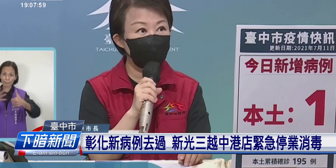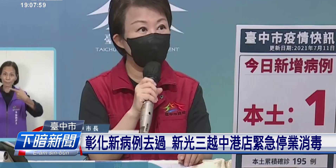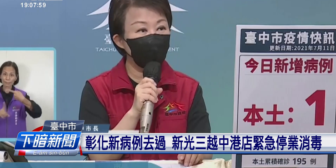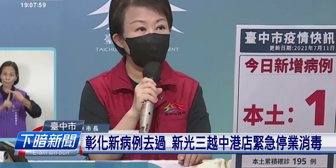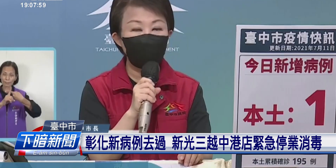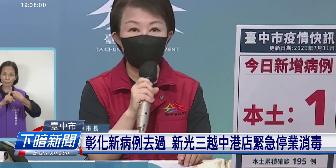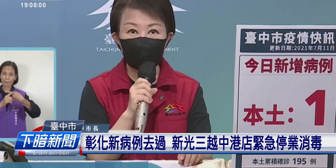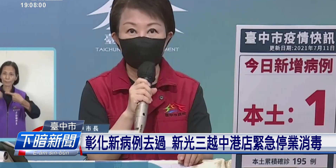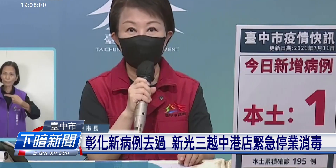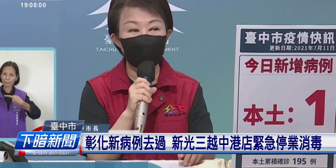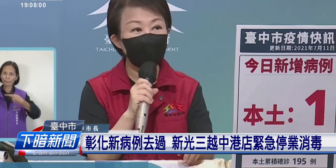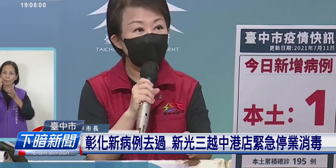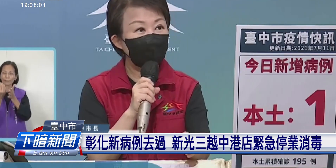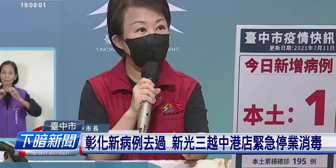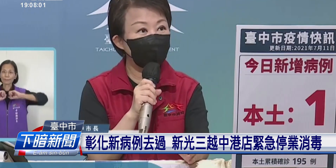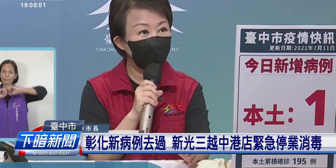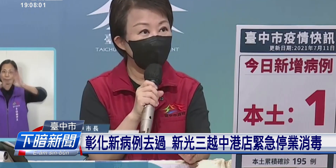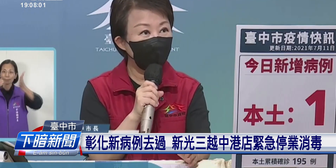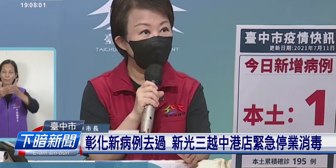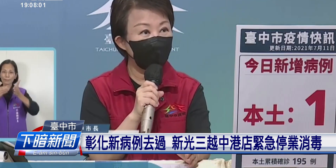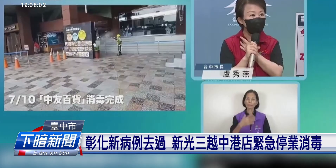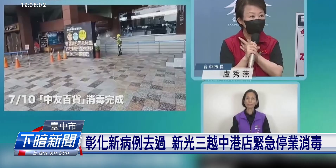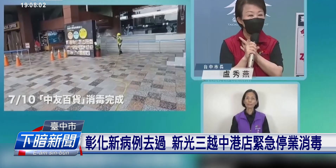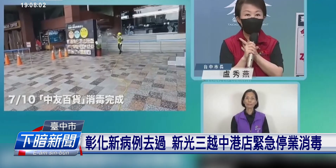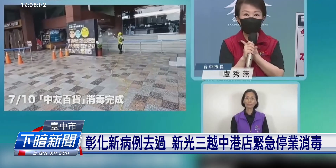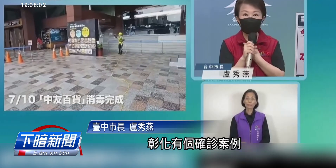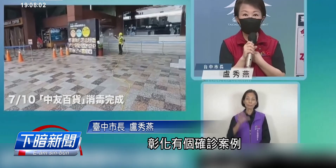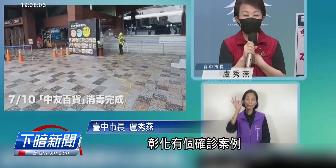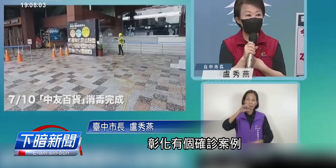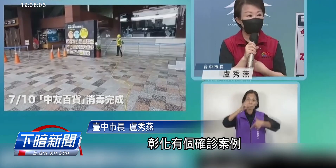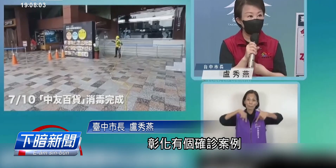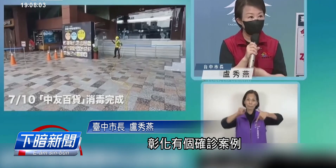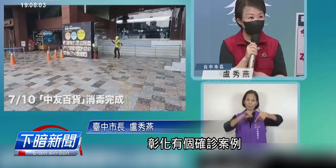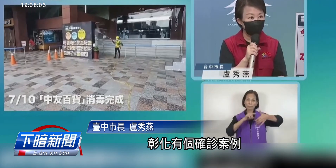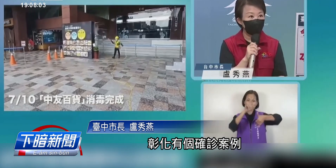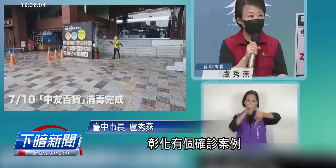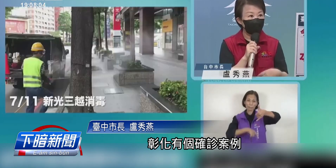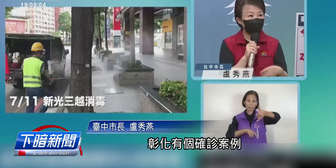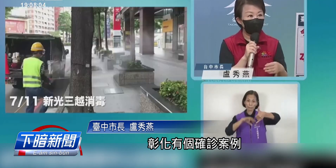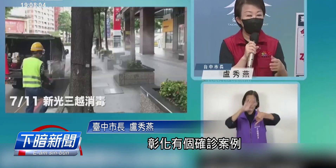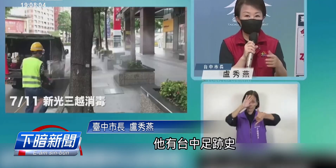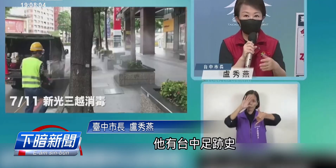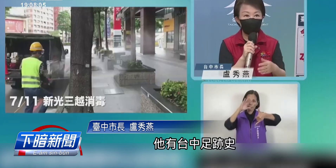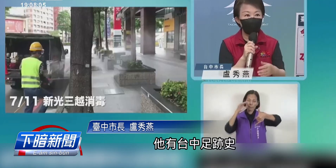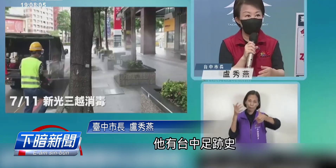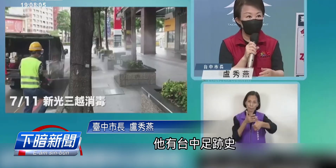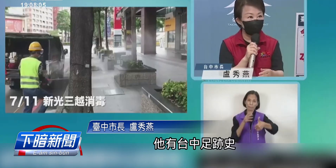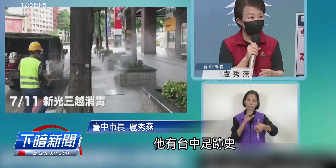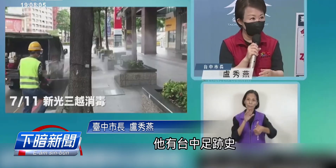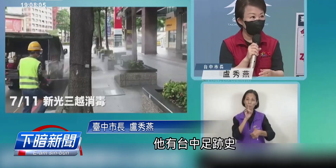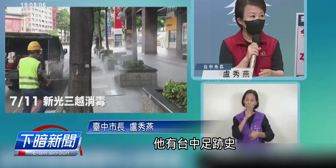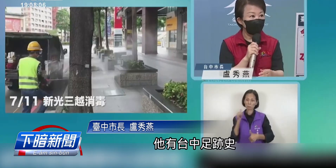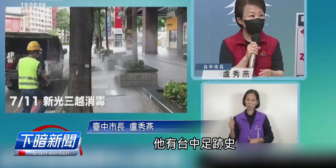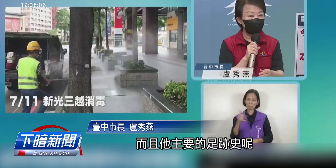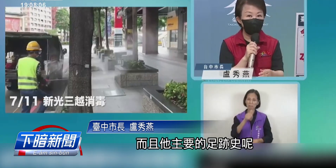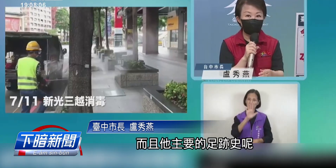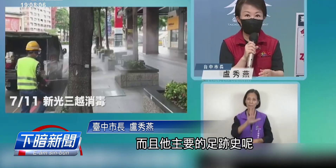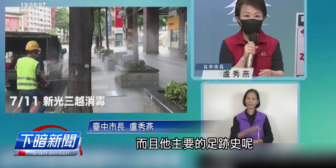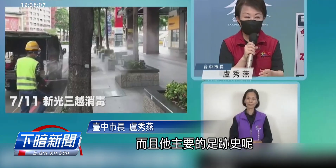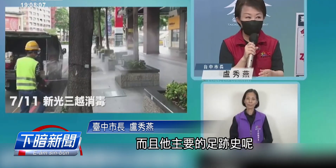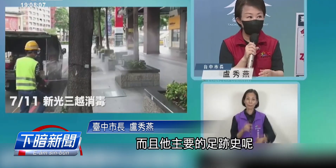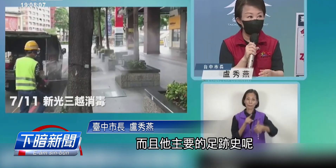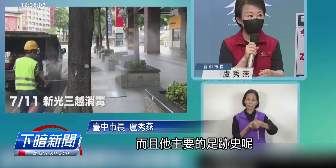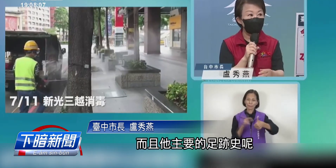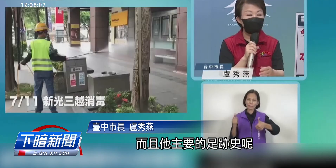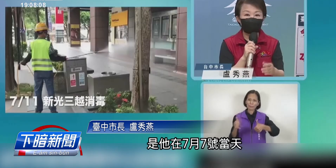到彰化县府的通知了后，马上就来应变。 彰化有一个确诊案例，那他有台中足迹史，而且他主